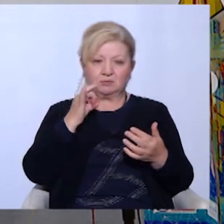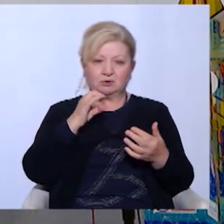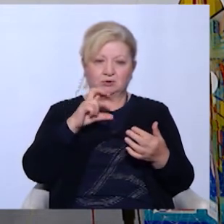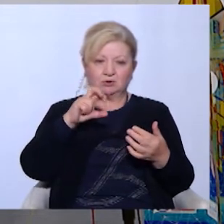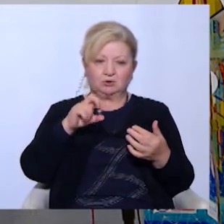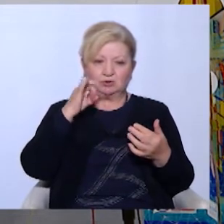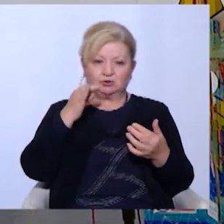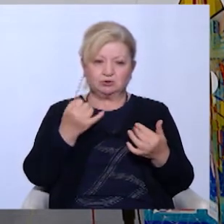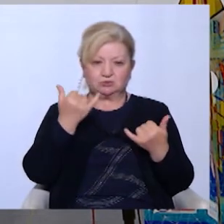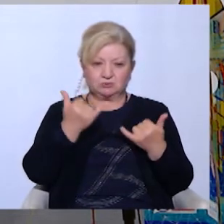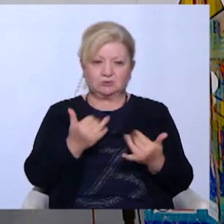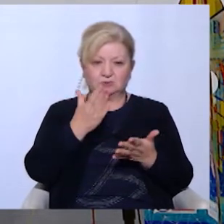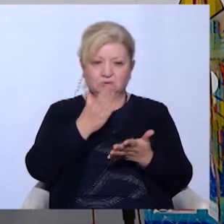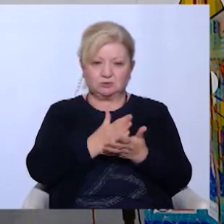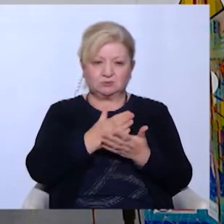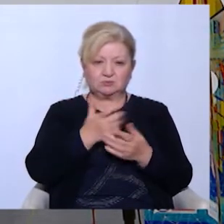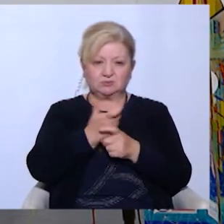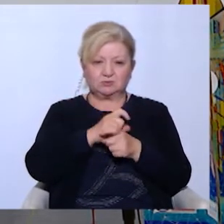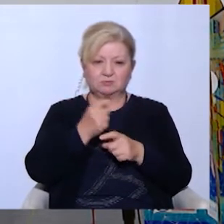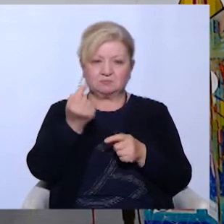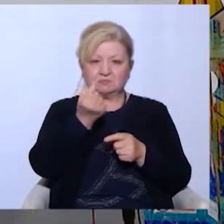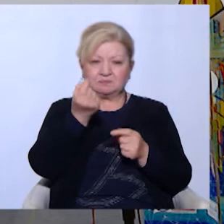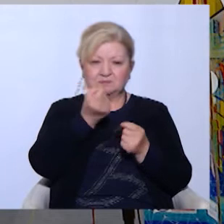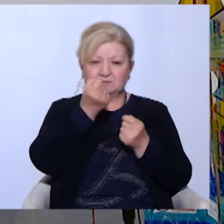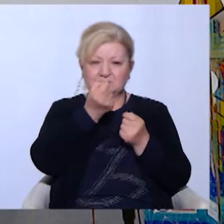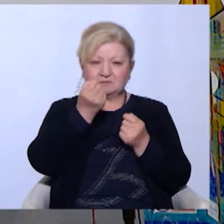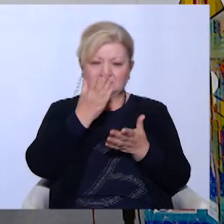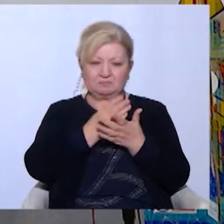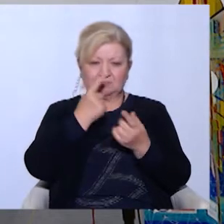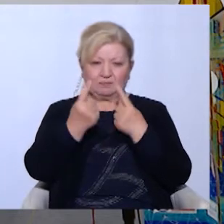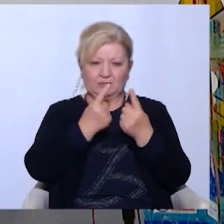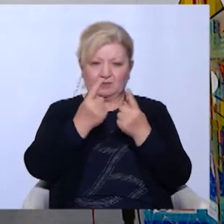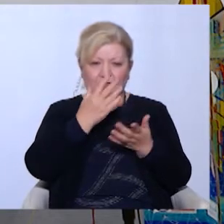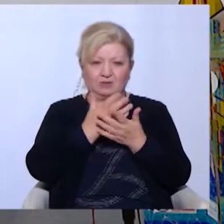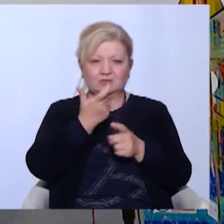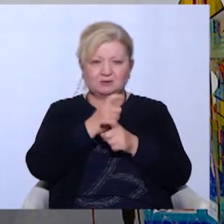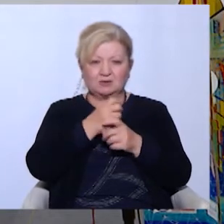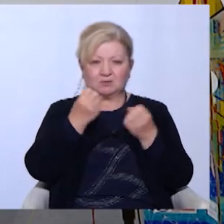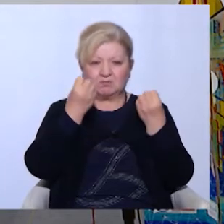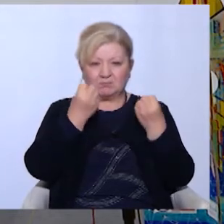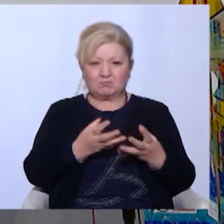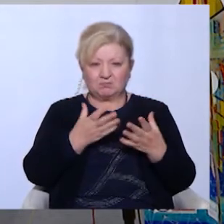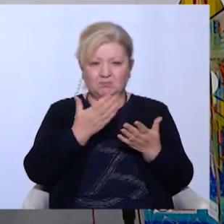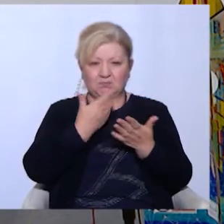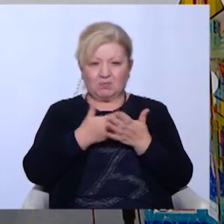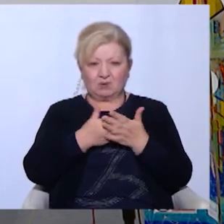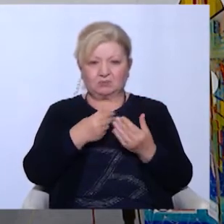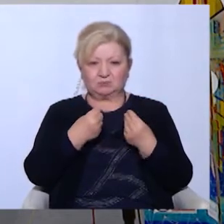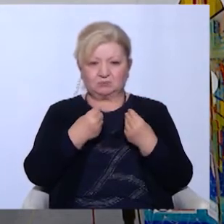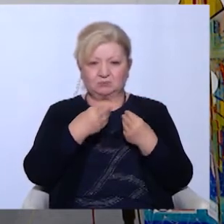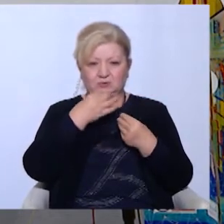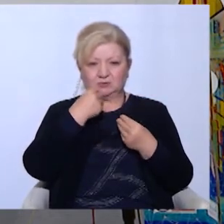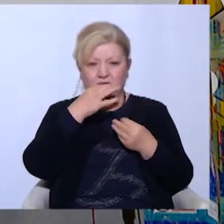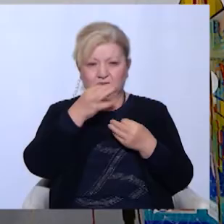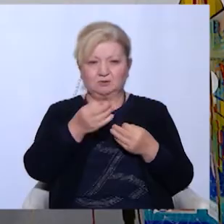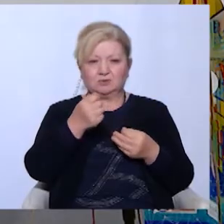შეუძლია გადაადგილება და ეს ბიჯი საკმაოდ მცირე ერთეულია. ყველაზე მარტივი მაგალითი ავიღოთ,